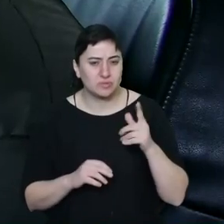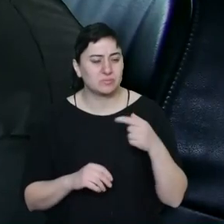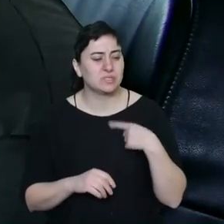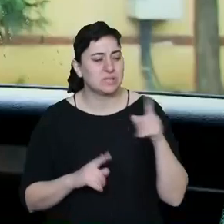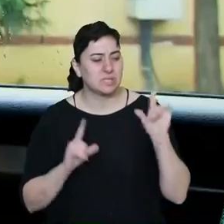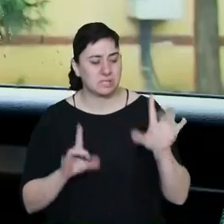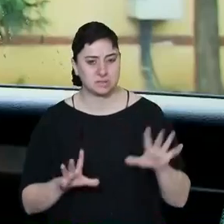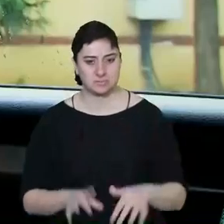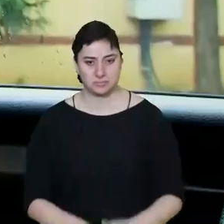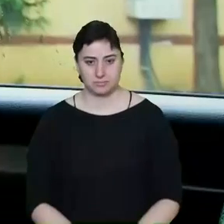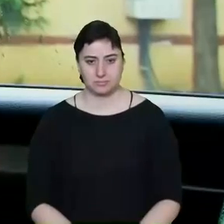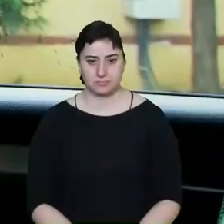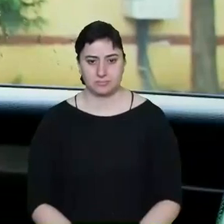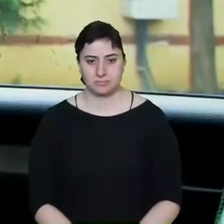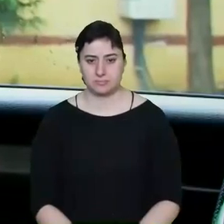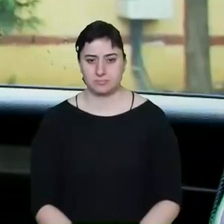çekilmesin vallahi.